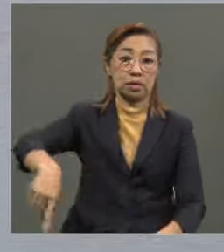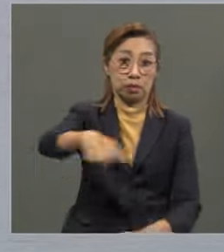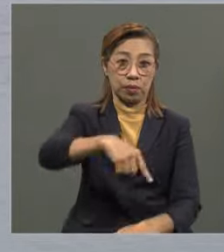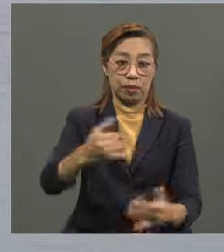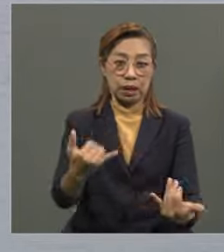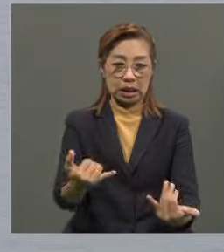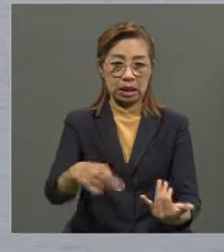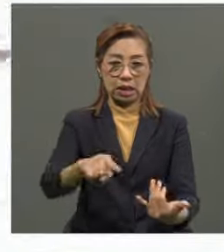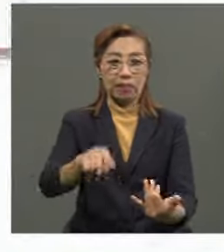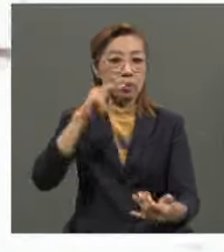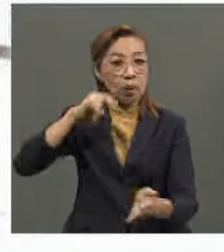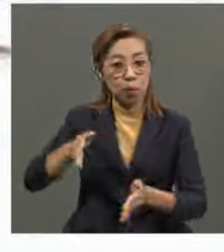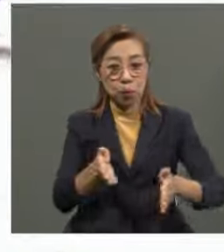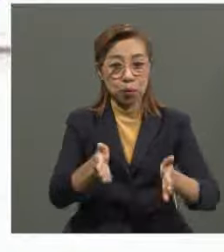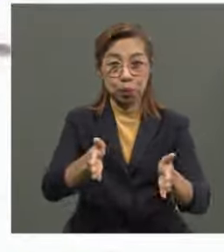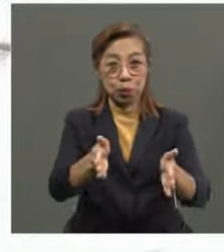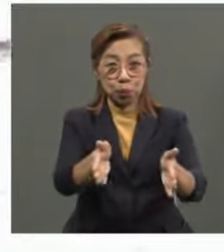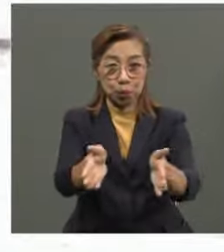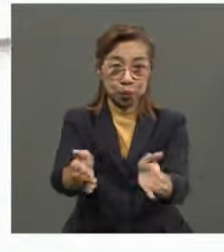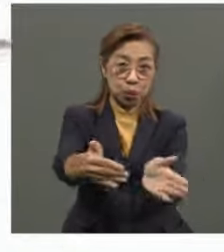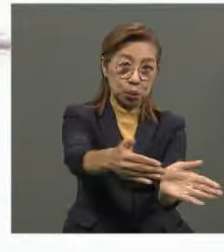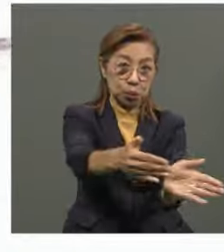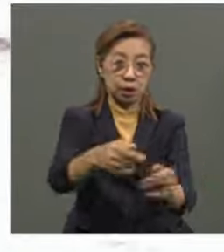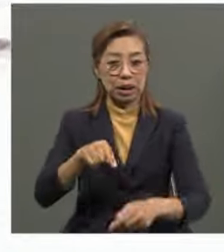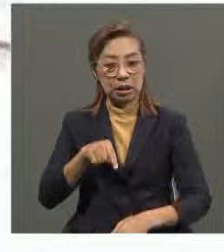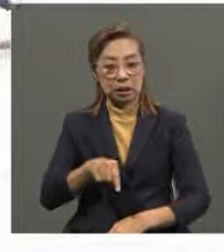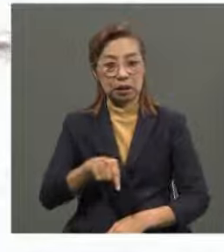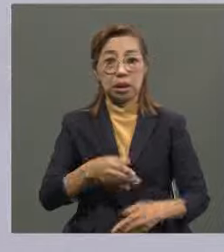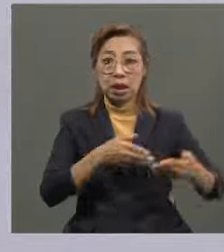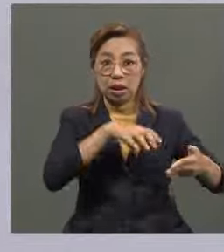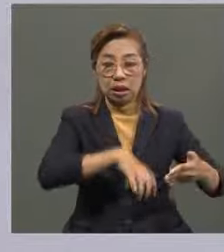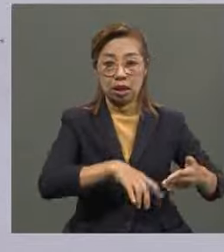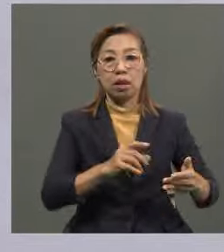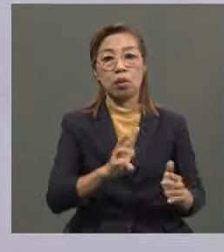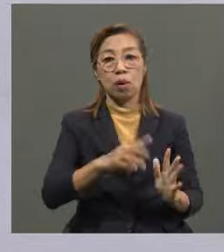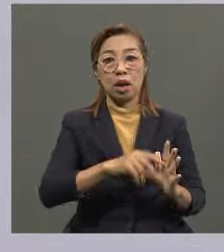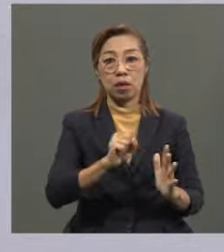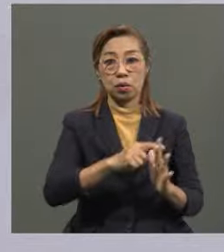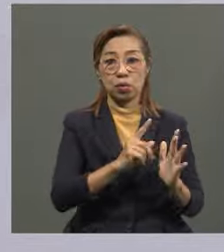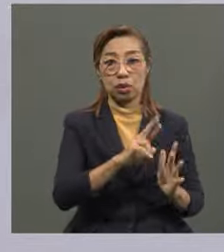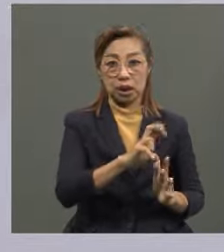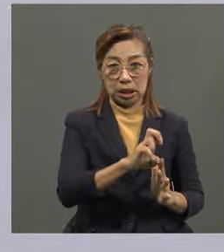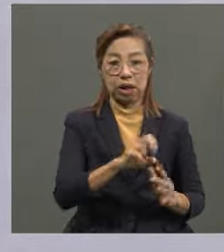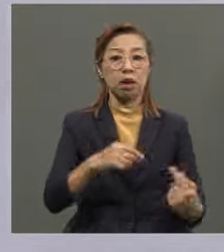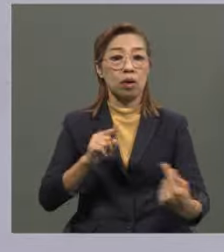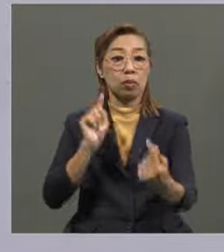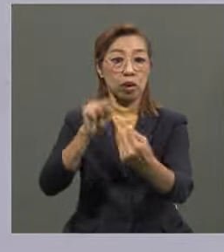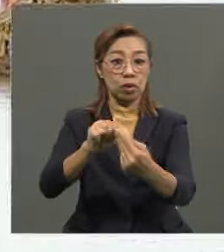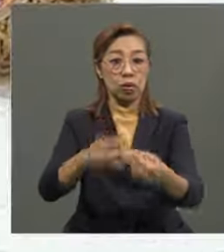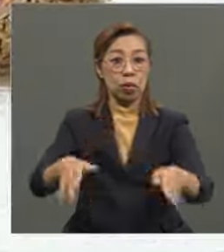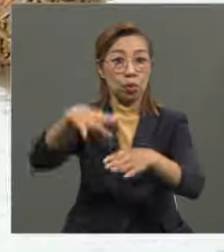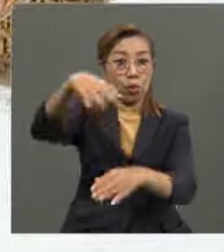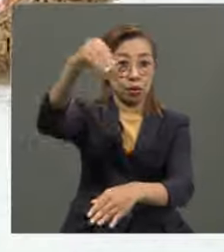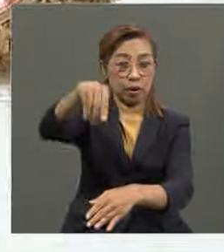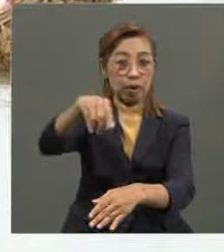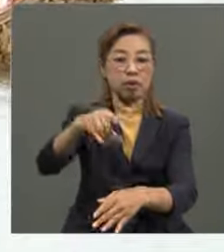คตามชลวิถีท้องน้ำเจ้าพระยาจากท่าวาสุกรีไปวัดอรุณราชวรารามราชวรมหาวิหารรวมระ